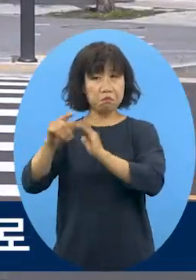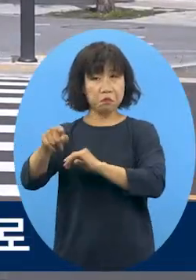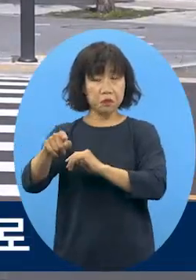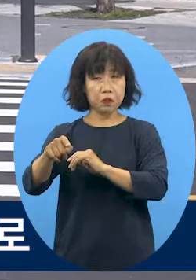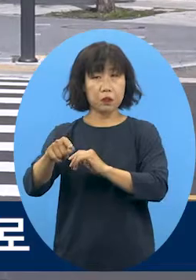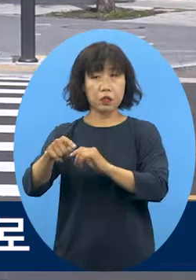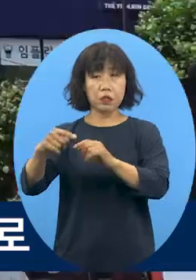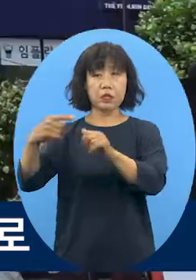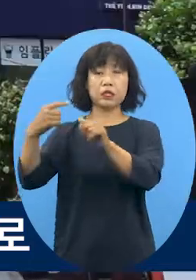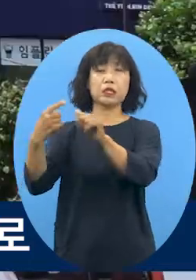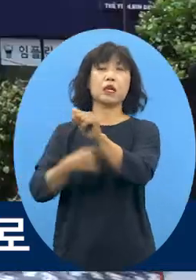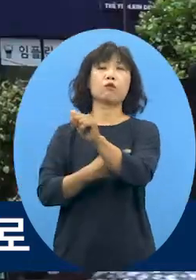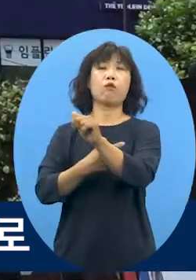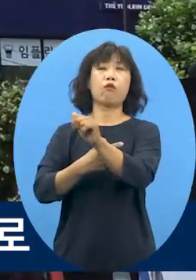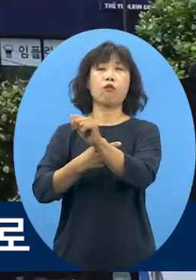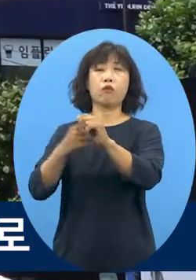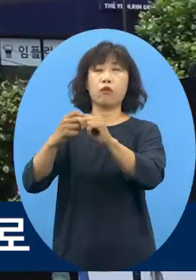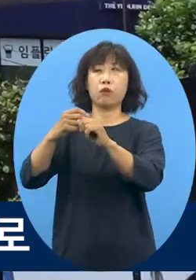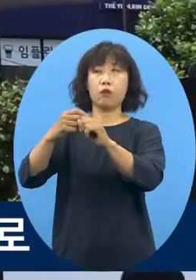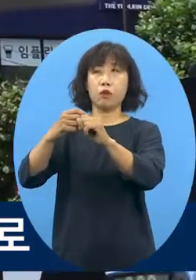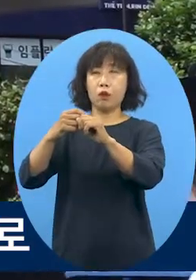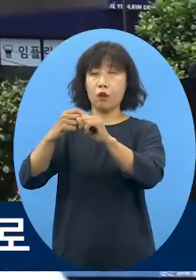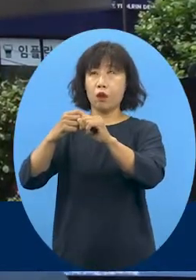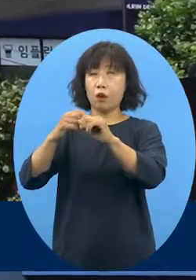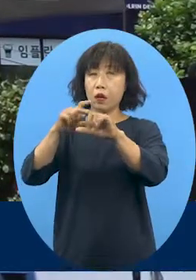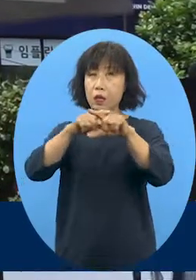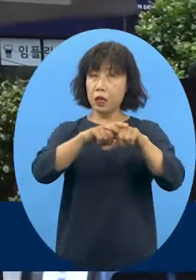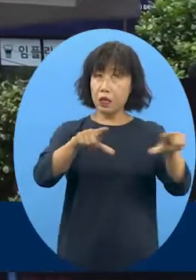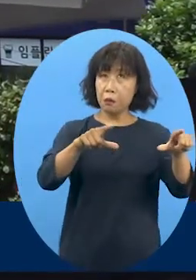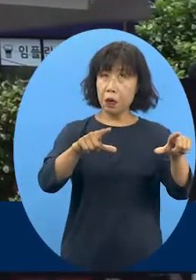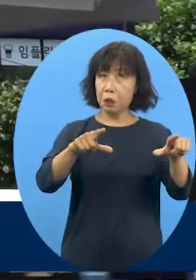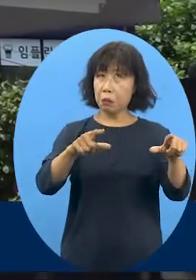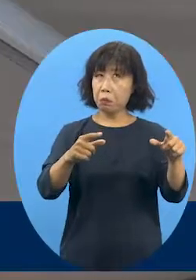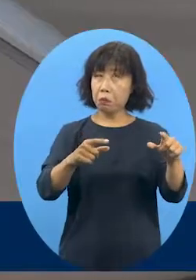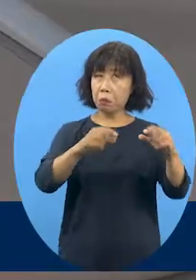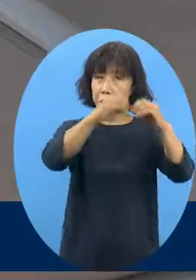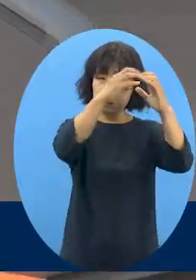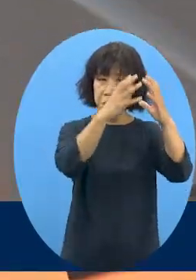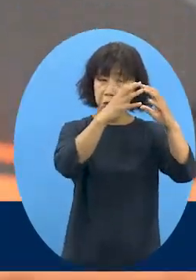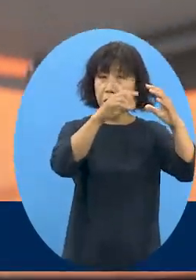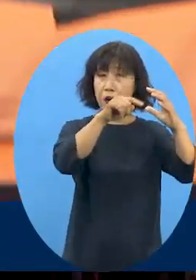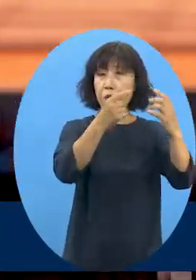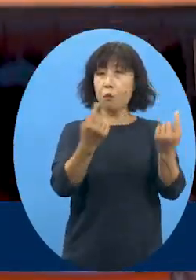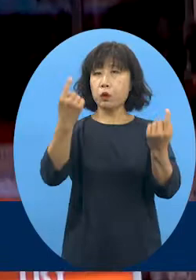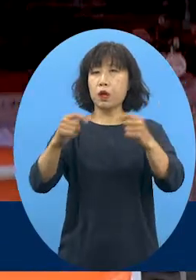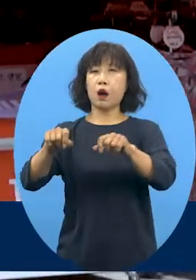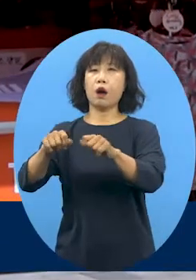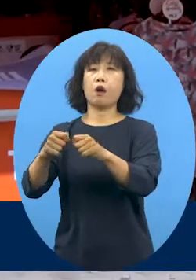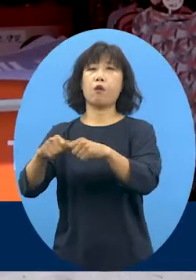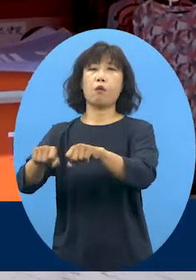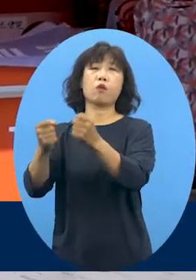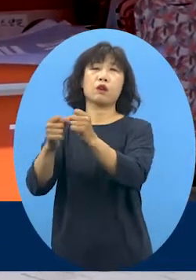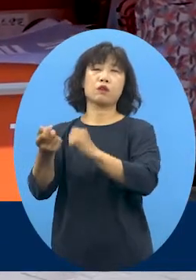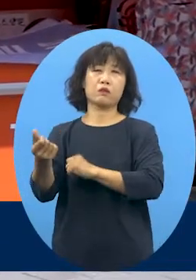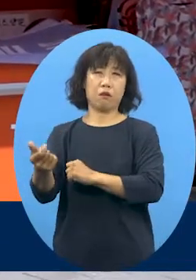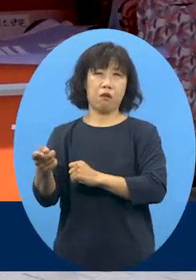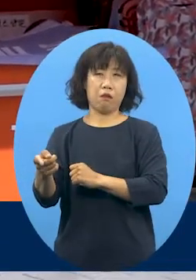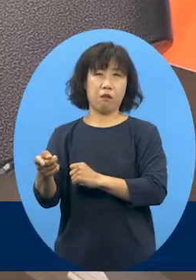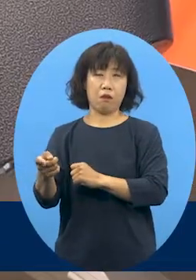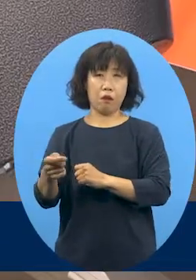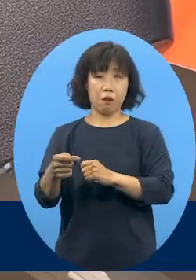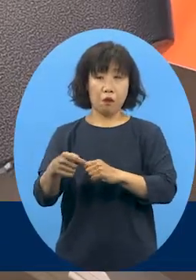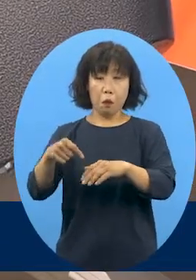사물 인터넷의 그늘막 에 접목한 제품으로 일반 끈을 맛보다 사용이 편리하고 고장이 덜 나는 장점이